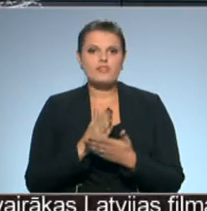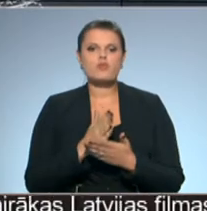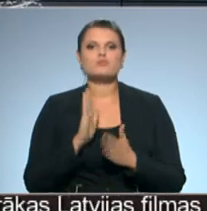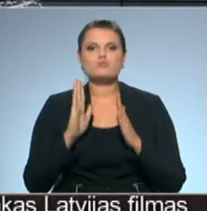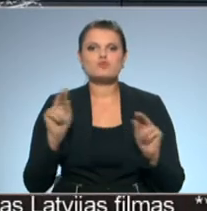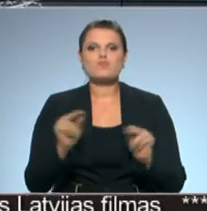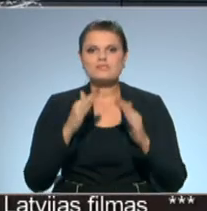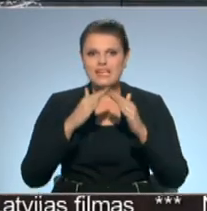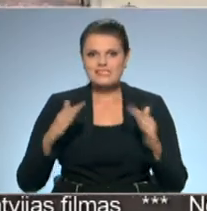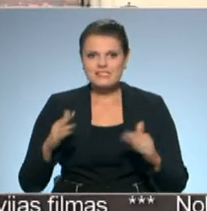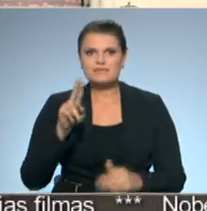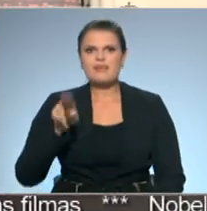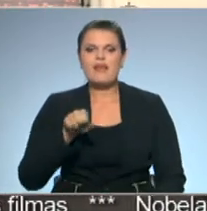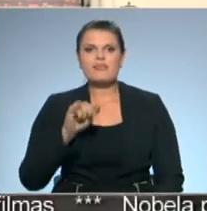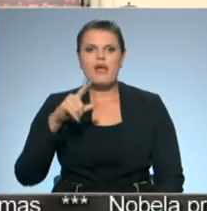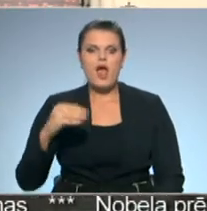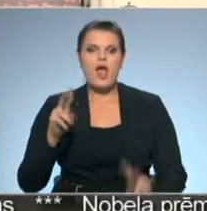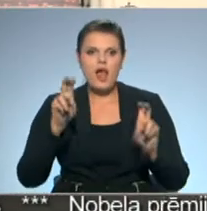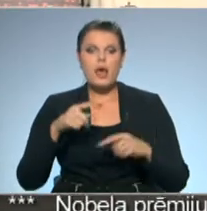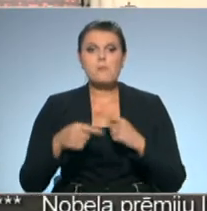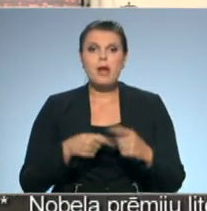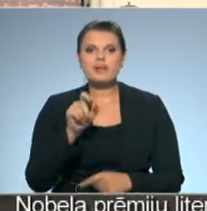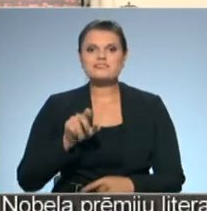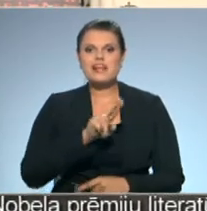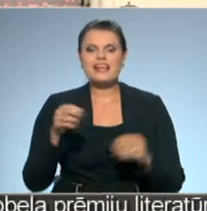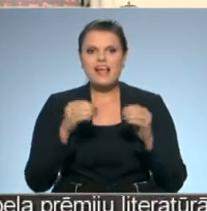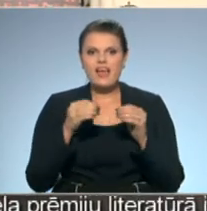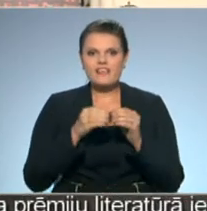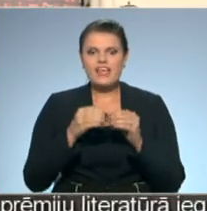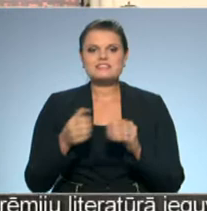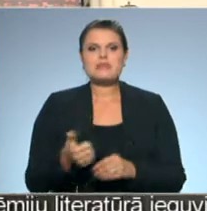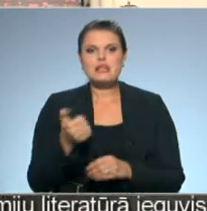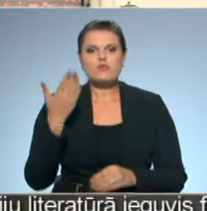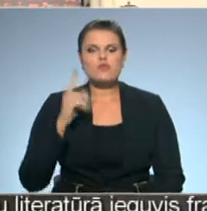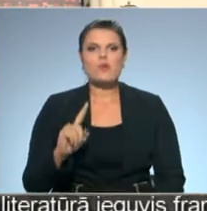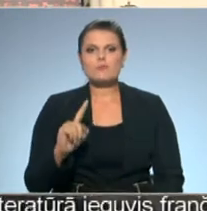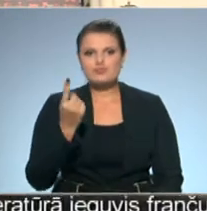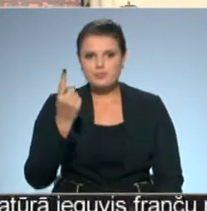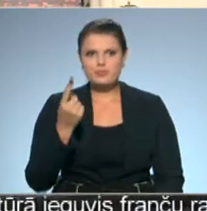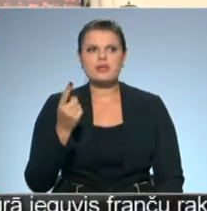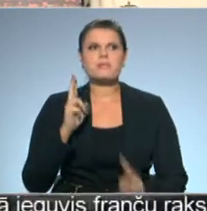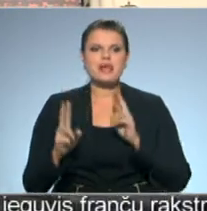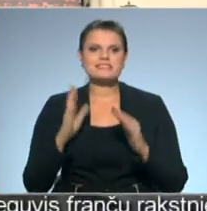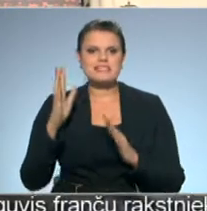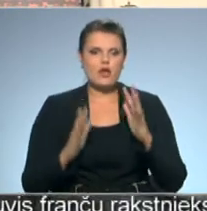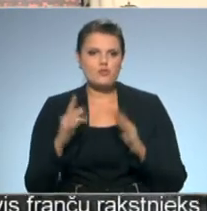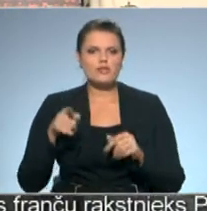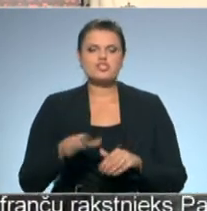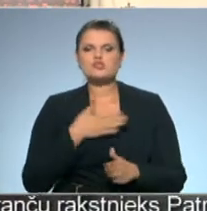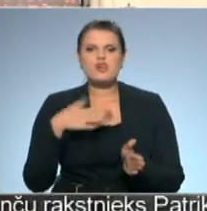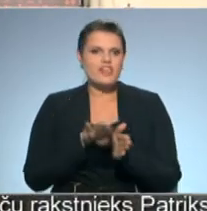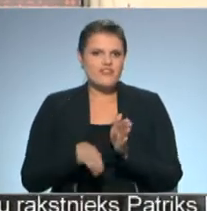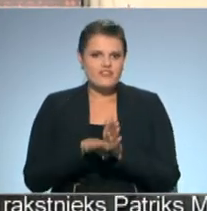Dailē. Ir pagājuši jau vairāk nekā 10 gadi kopš pirmā skaņu meža, un šis nepieredzinātais mūzikas festivāla formāts ir pavisam